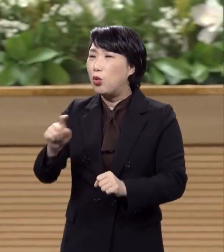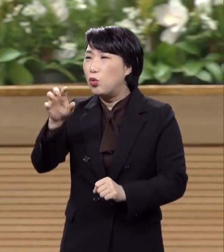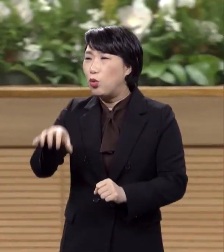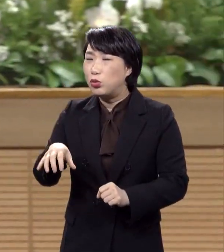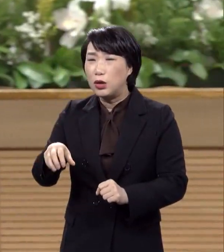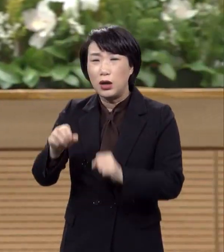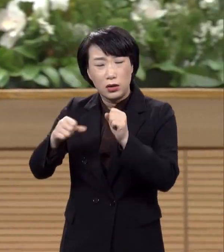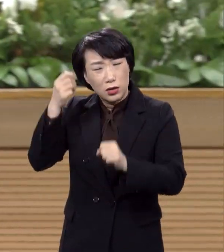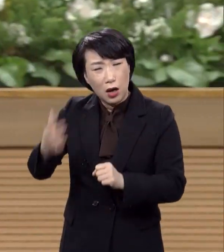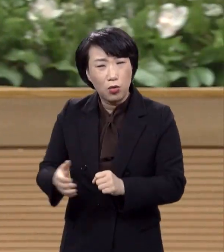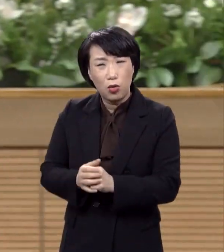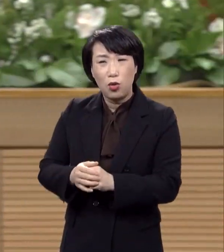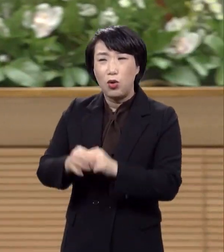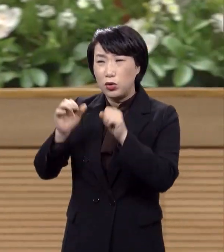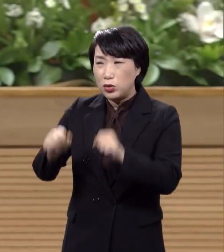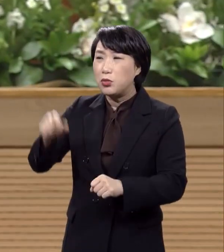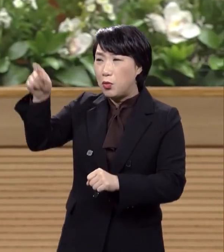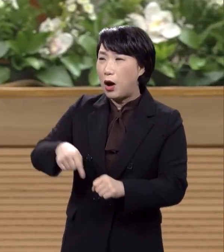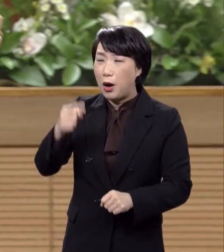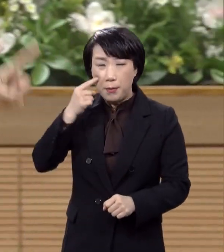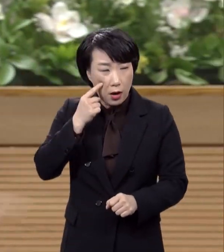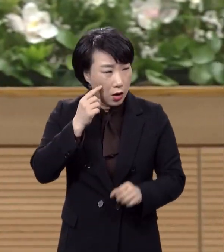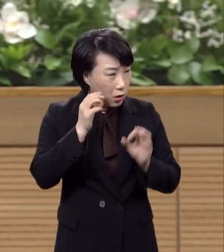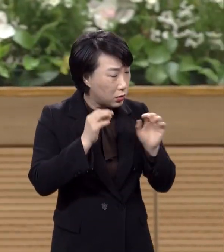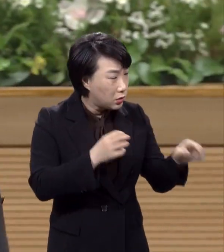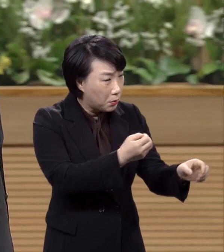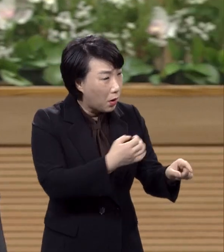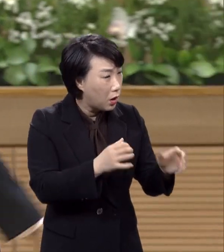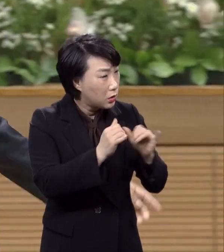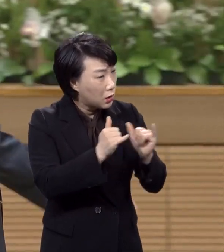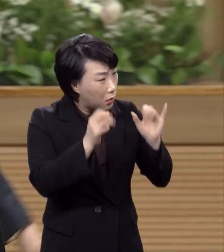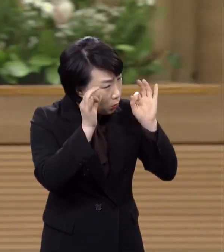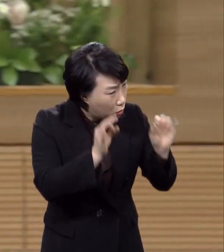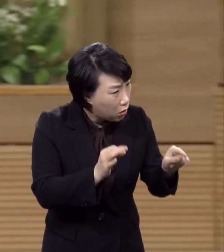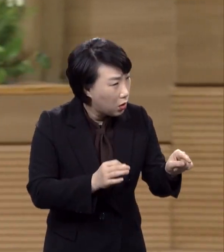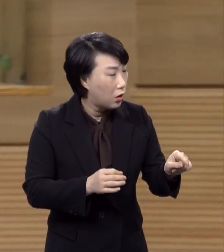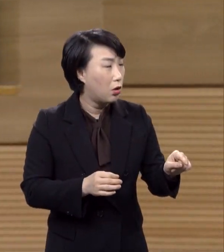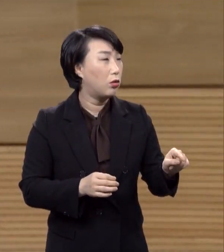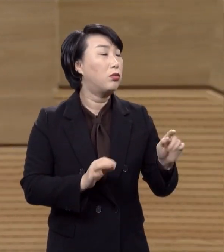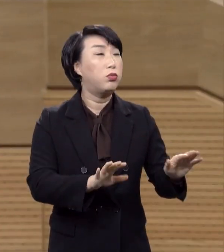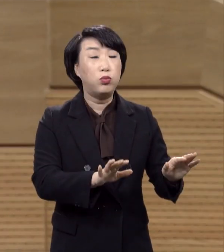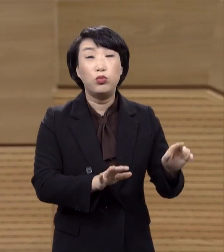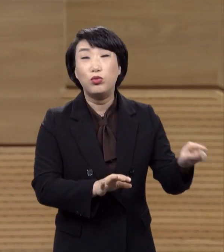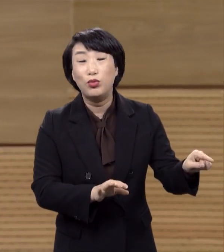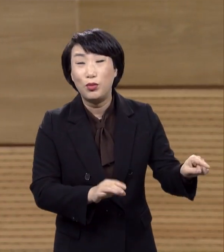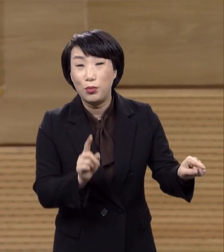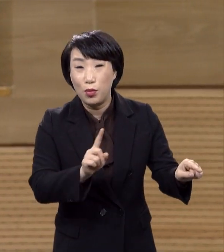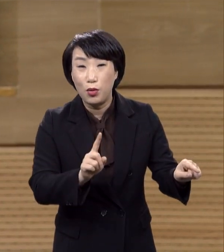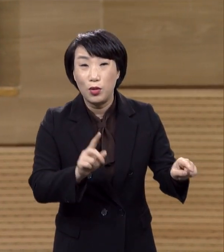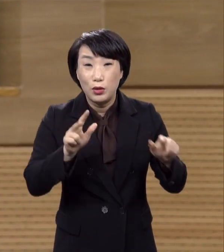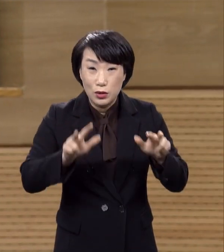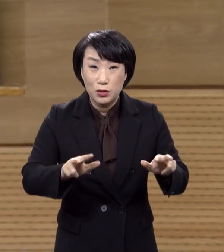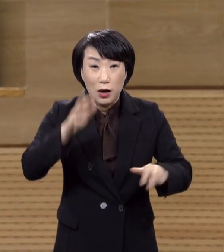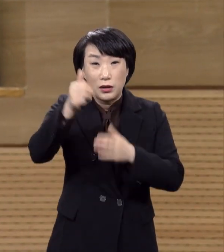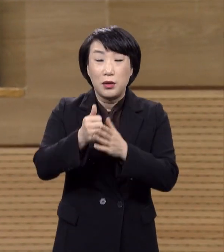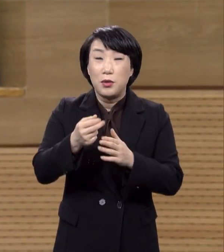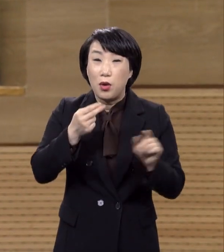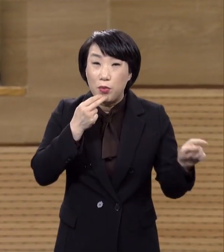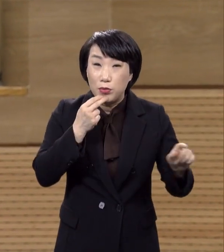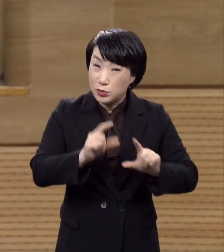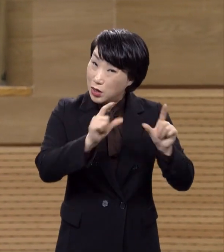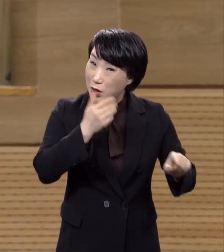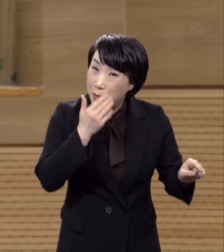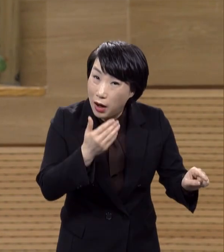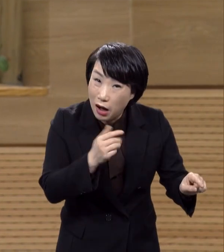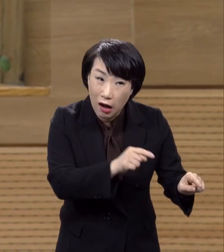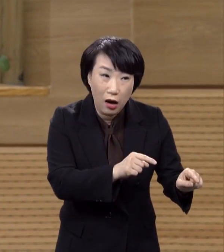있으면 나와봐라라고 하는 사람들을 바라보면, 그러면 자기는 지금 하나님이 없이 존재할